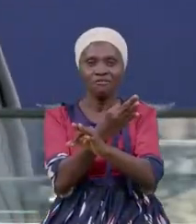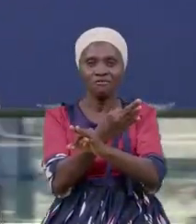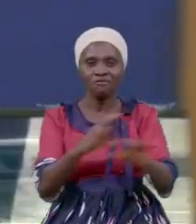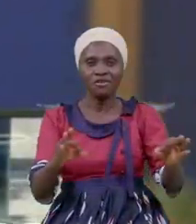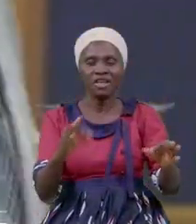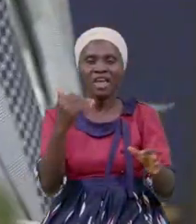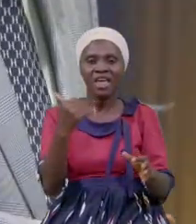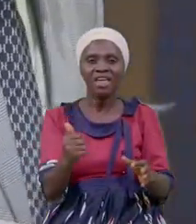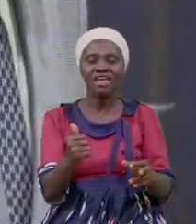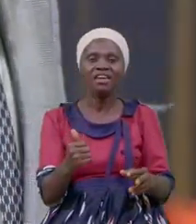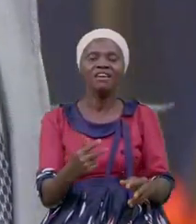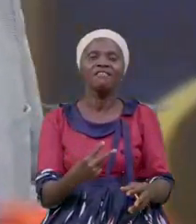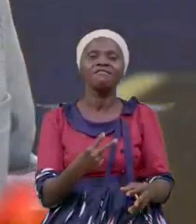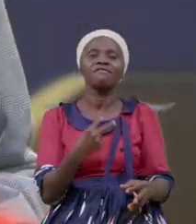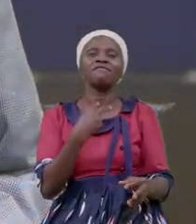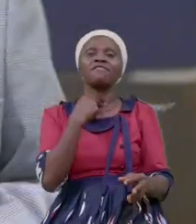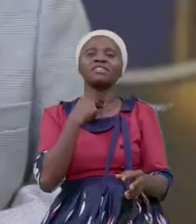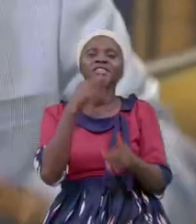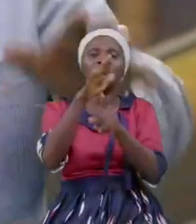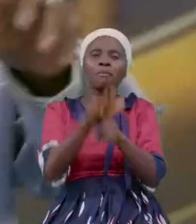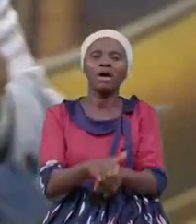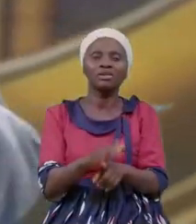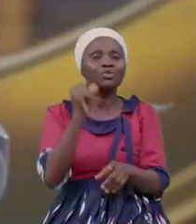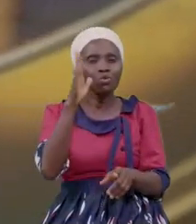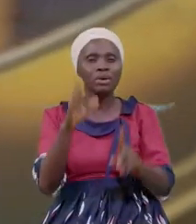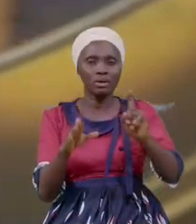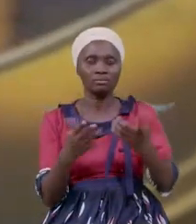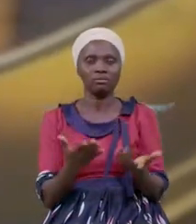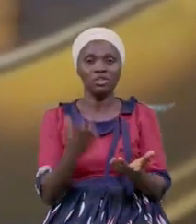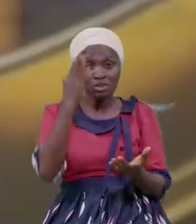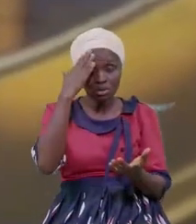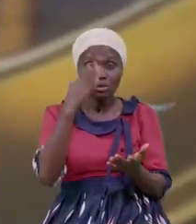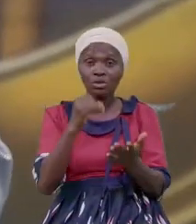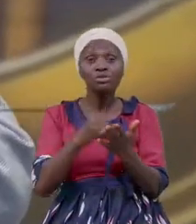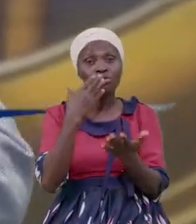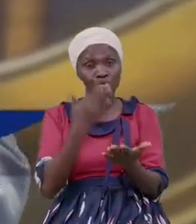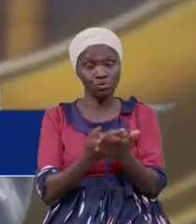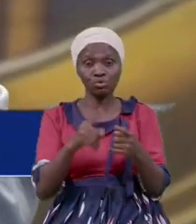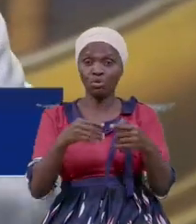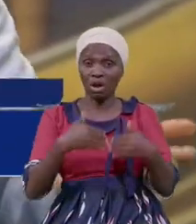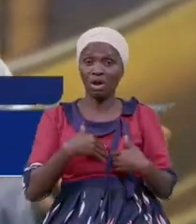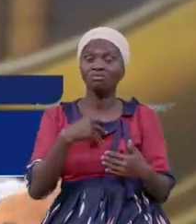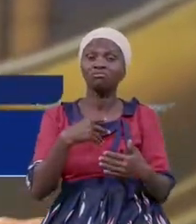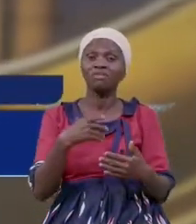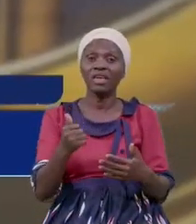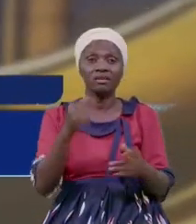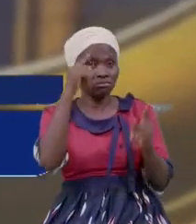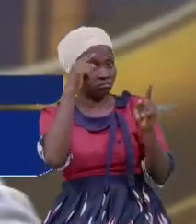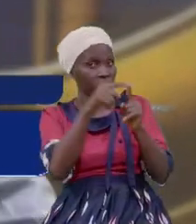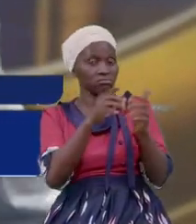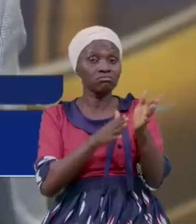victime vous savez parfois c'est très bon d'avoir un but et d'avoir un désir